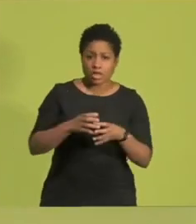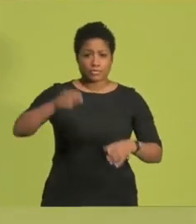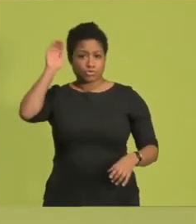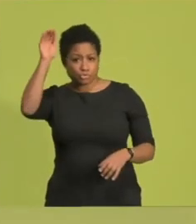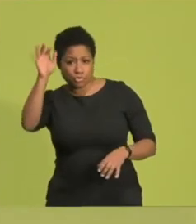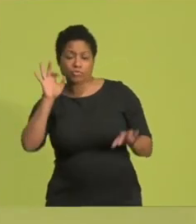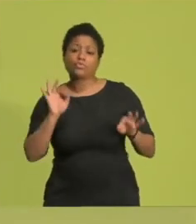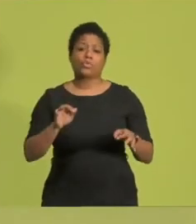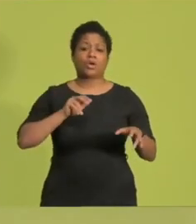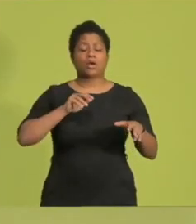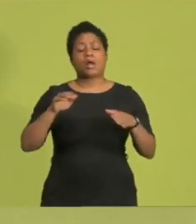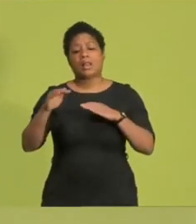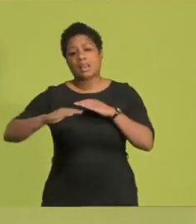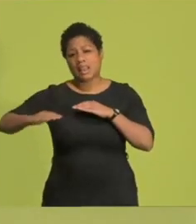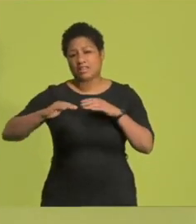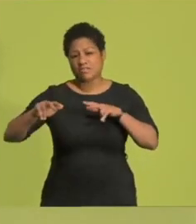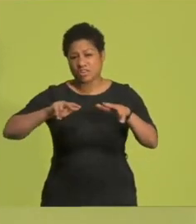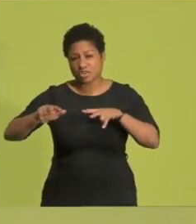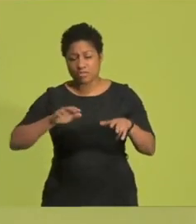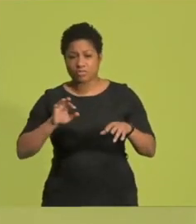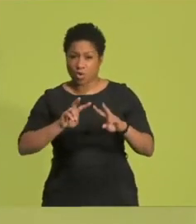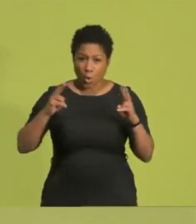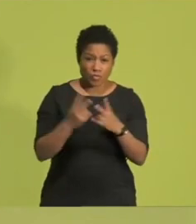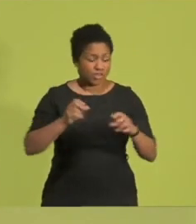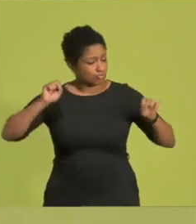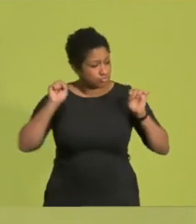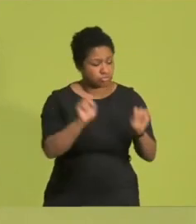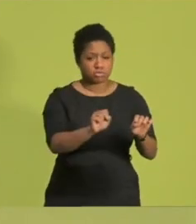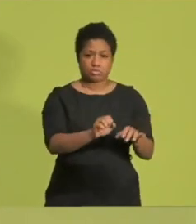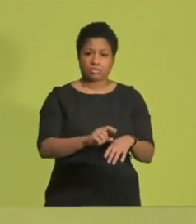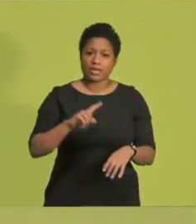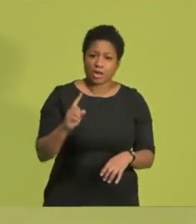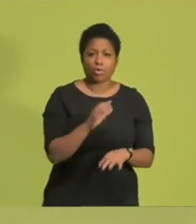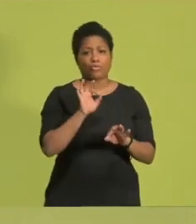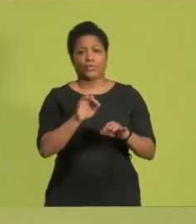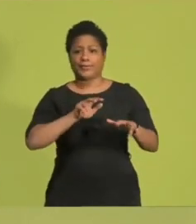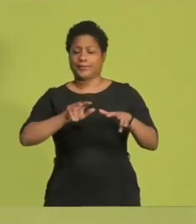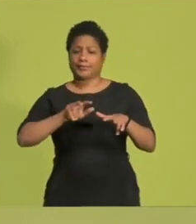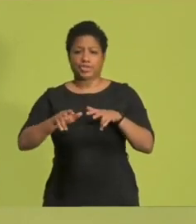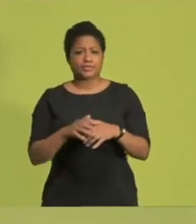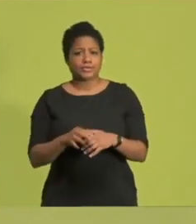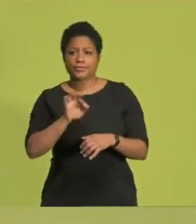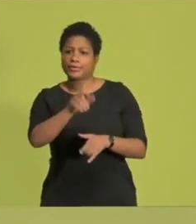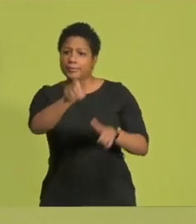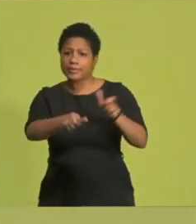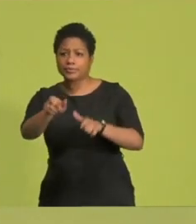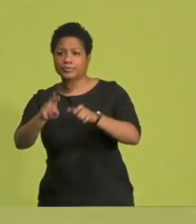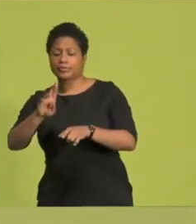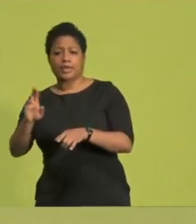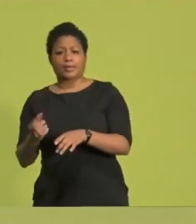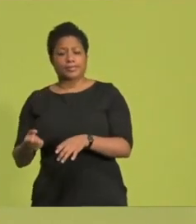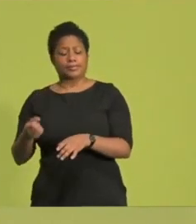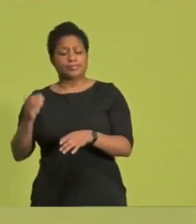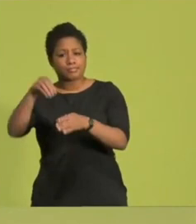für die Landwirtschaft, die die Umwelt endlich schont, und aber auch eine Landwirtschaft, von der die Menschen, die in der Landwirtschaft arbeiten,